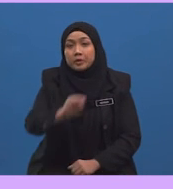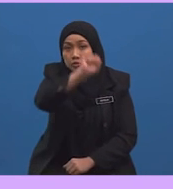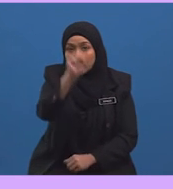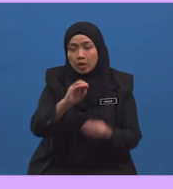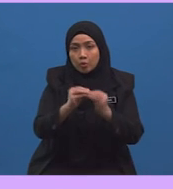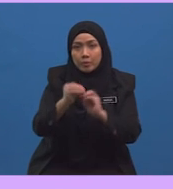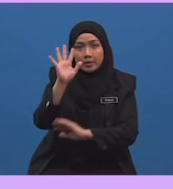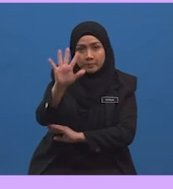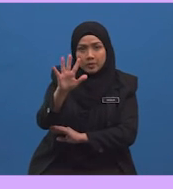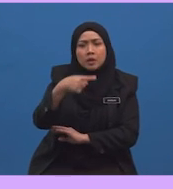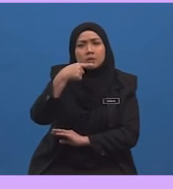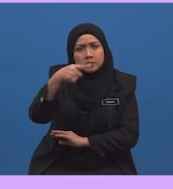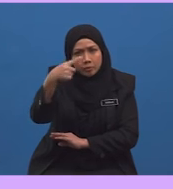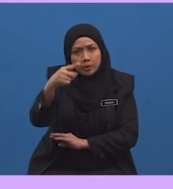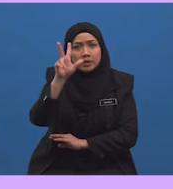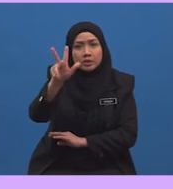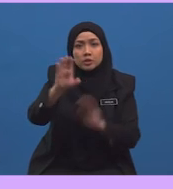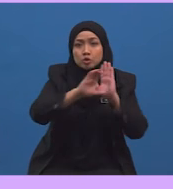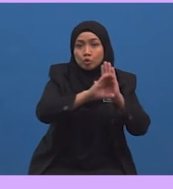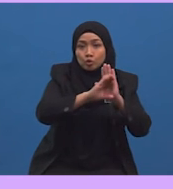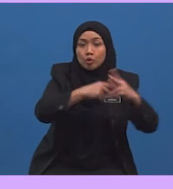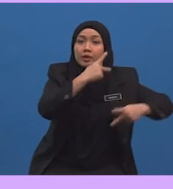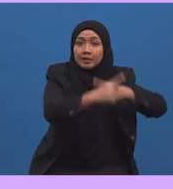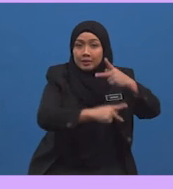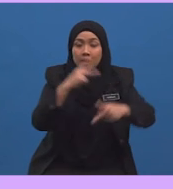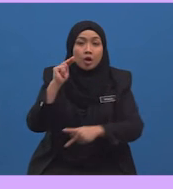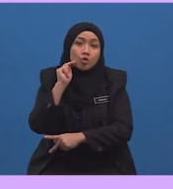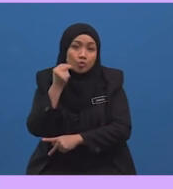Soalan seterusnya, sebutkan tiga contoh kita nutrien.